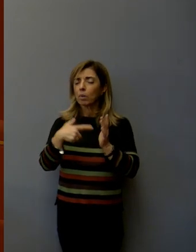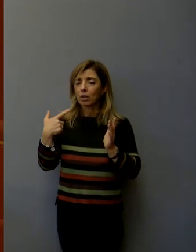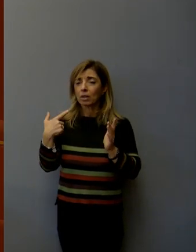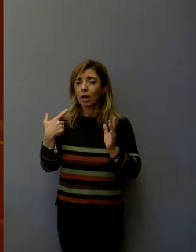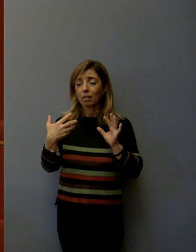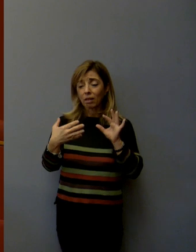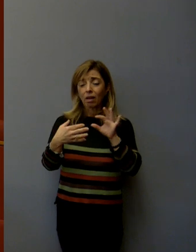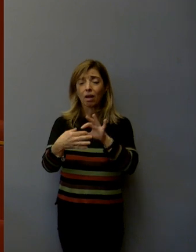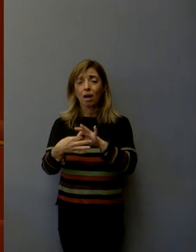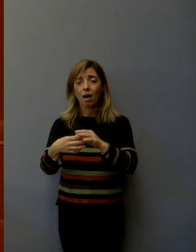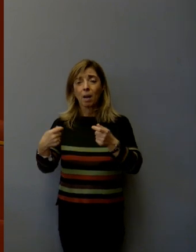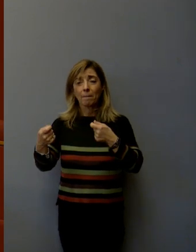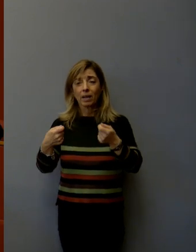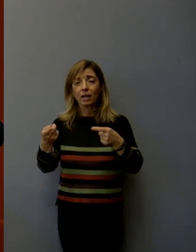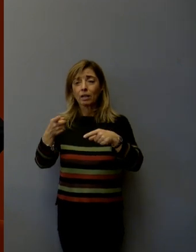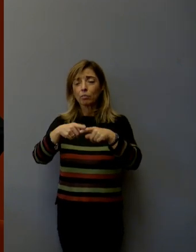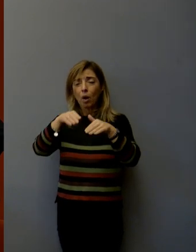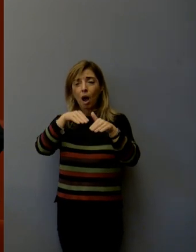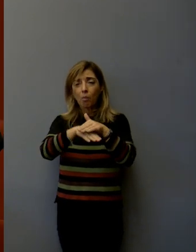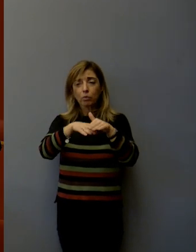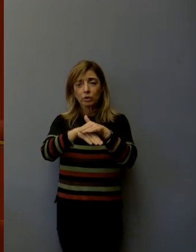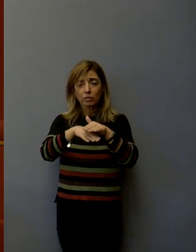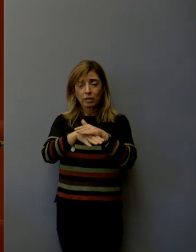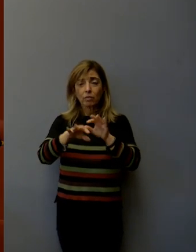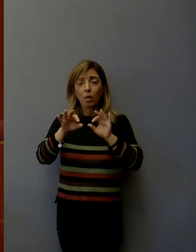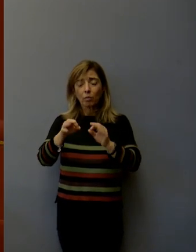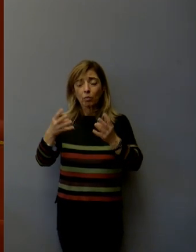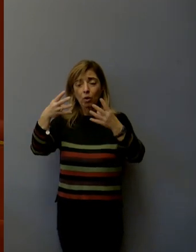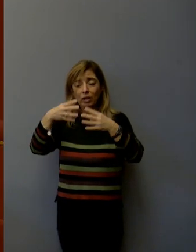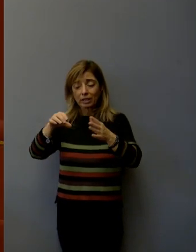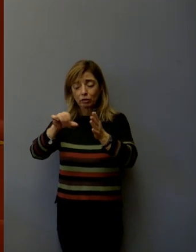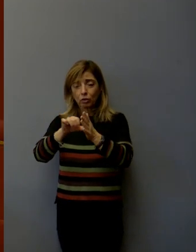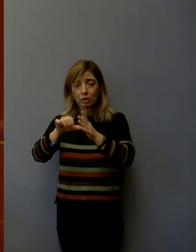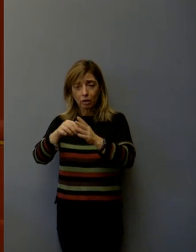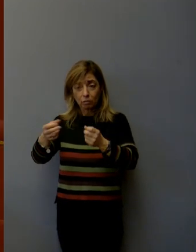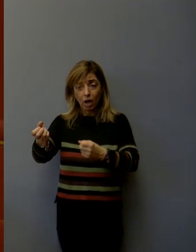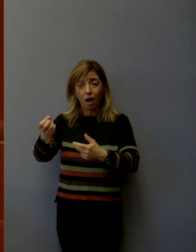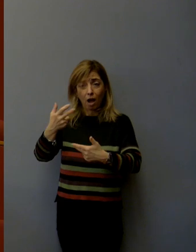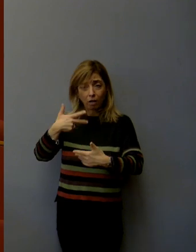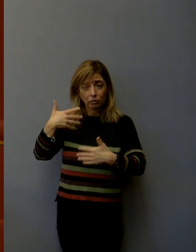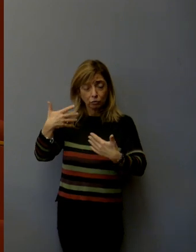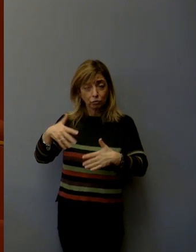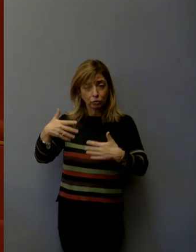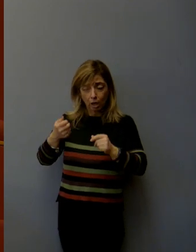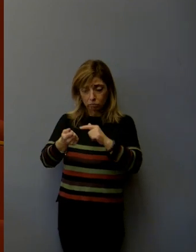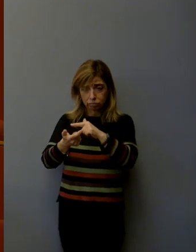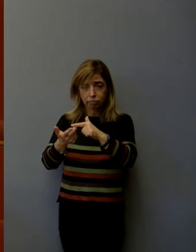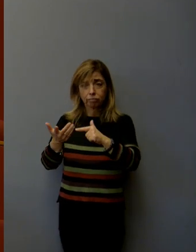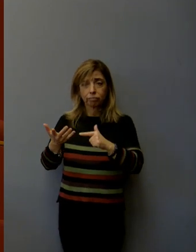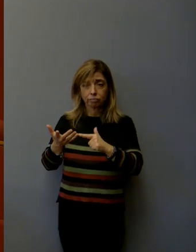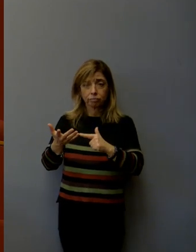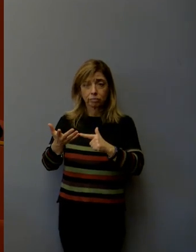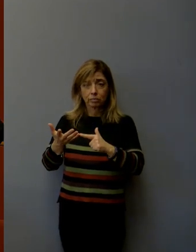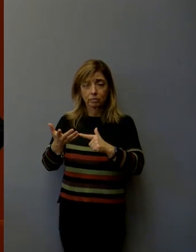dell'abusivismo che è segnalato dall'organizzazione del settore cioè noi abbiamo ricevuto vari segnalazioni sul fatto che ci sia molta